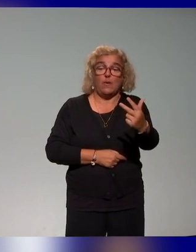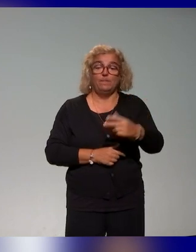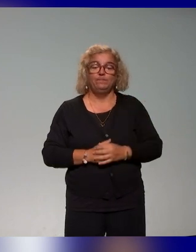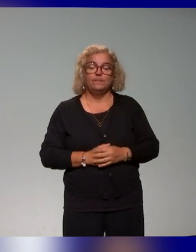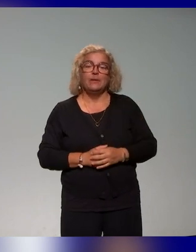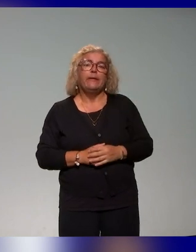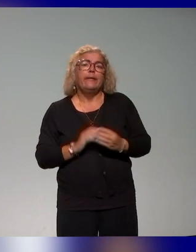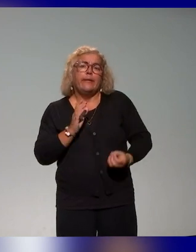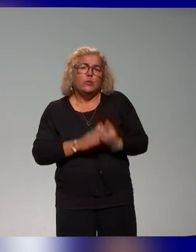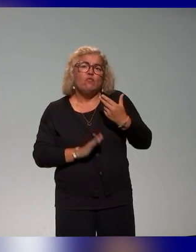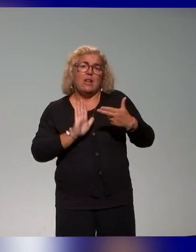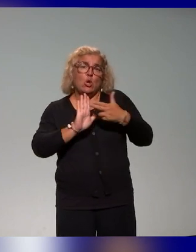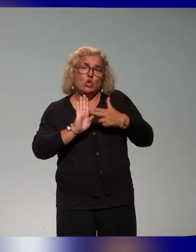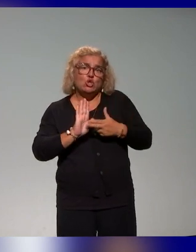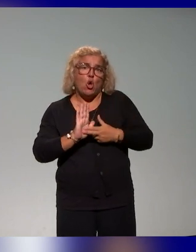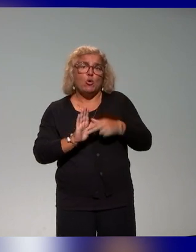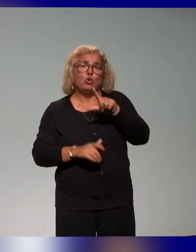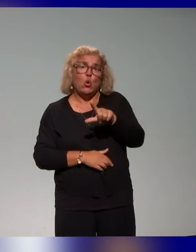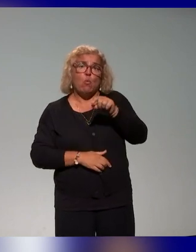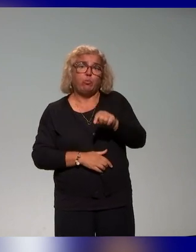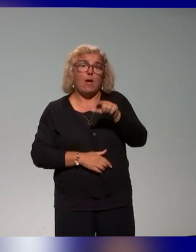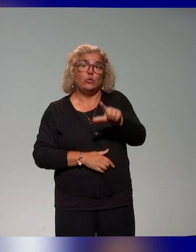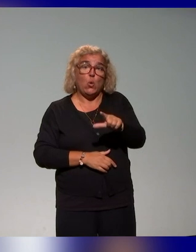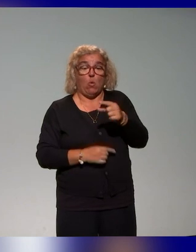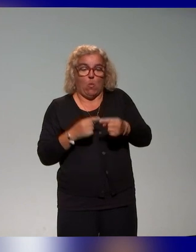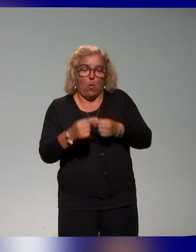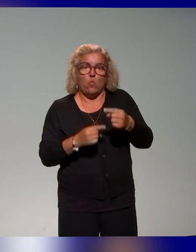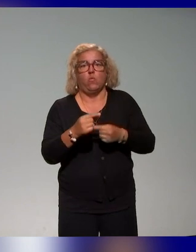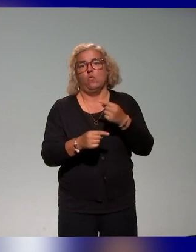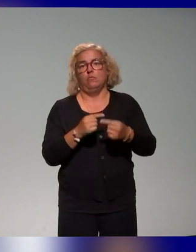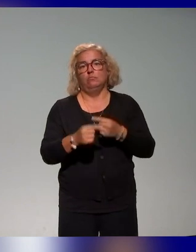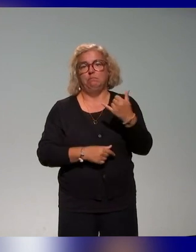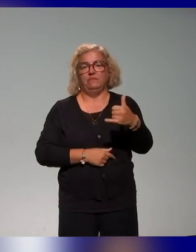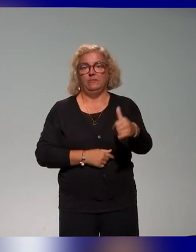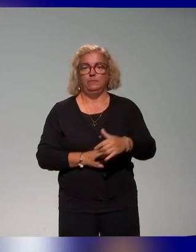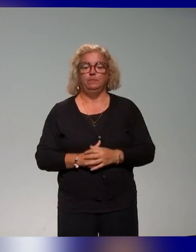les nouvelles normes 2.2. Voilà. Donc ça, c'était un petit peu d'avance.